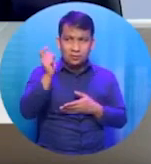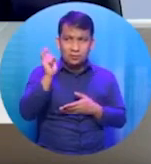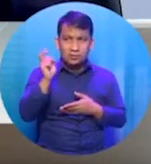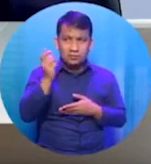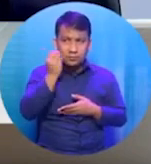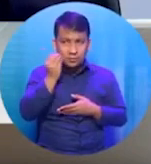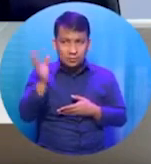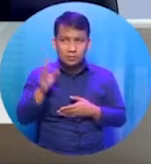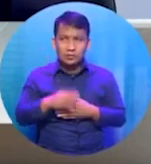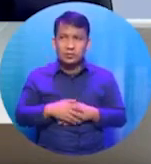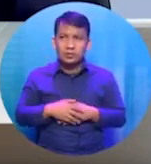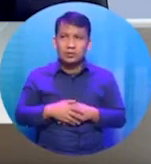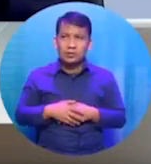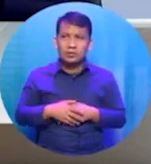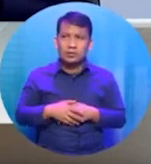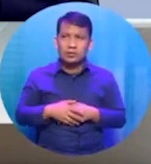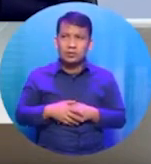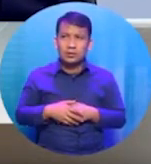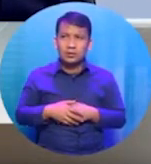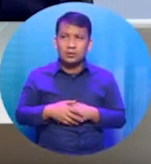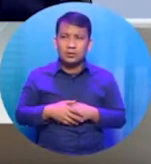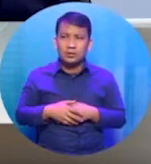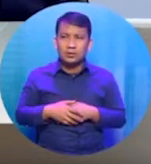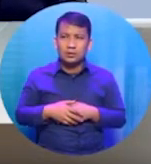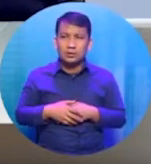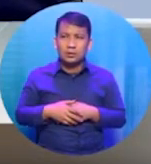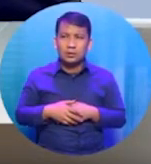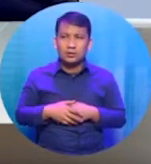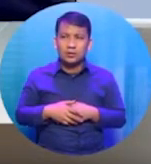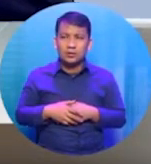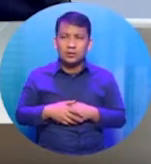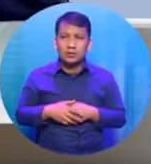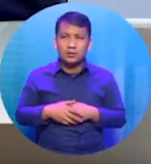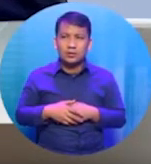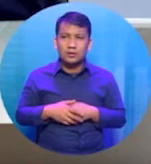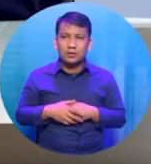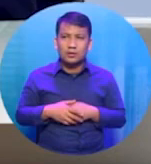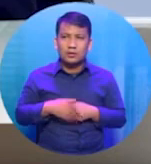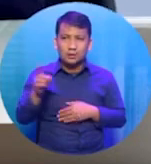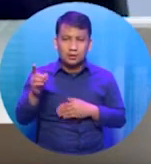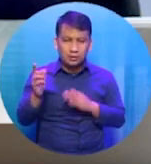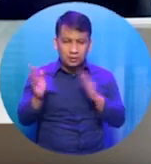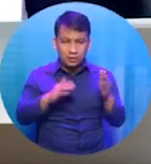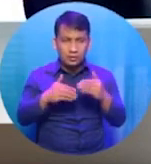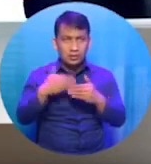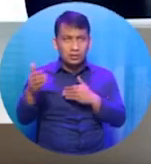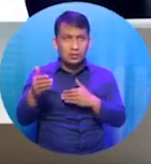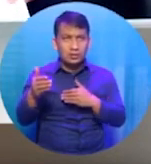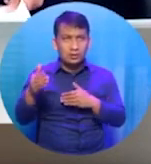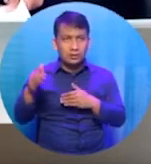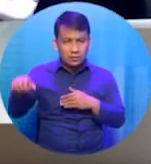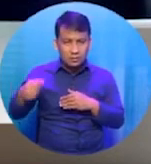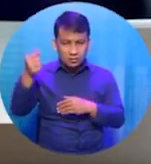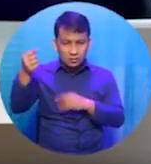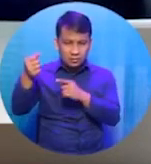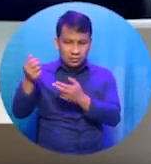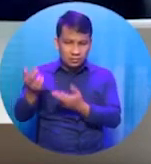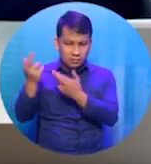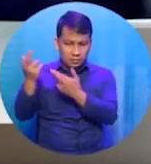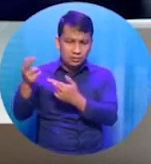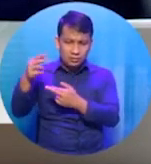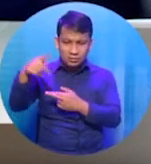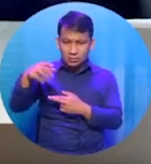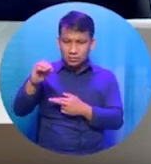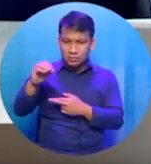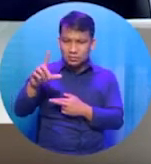po yung pag-uwi. Gusto ko po yung gagawin nyo, ma'am, no? Pero may onting lukot lang po dyan sa plano natin kasi may pending na po silang request